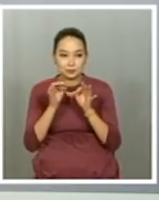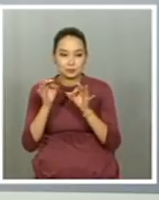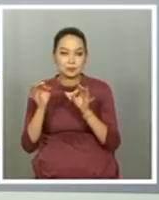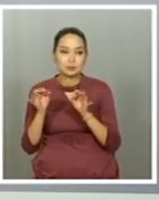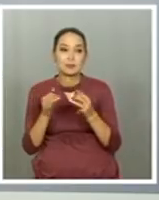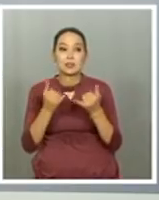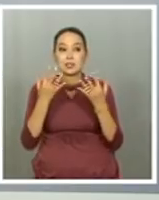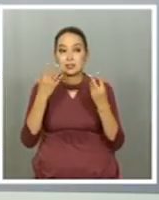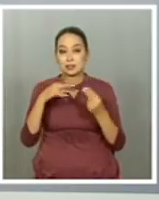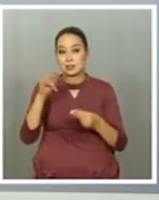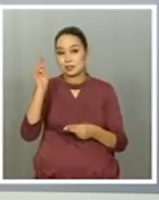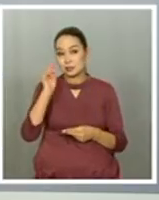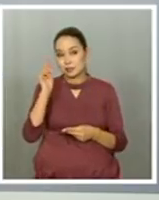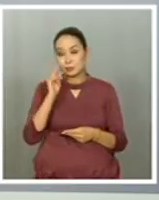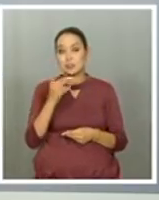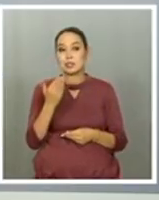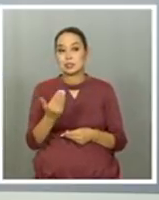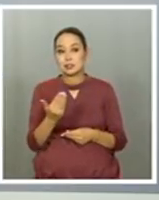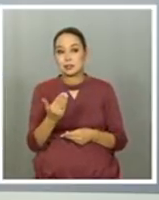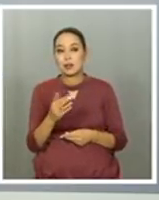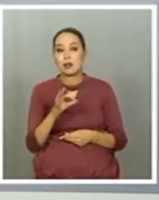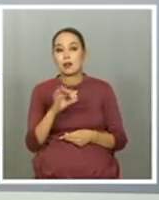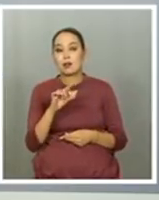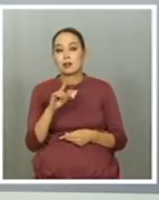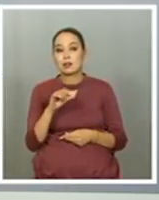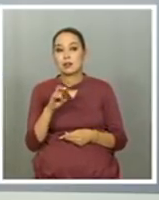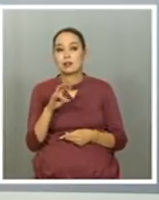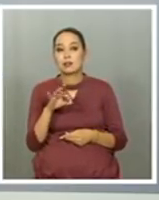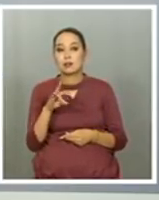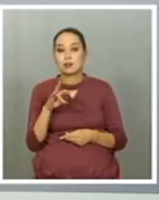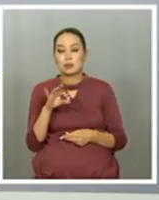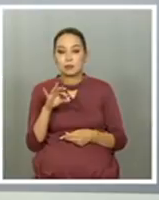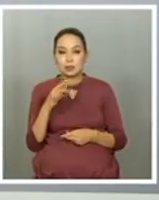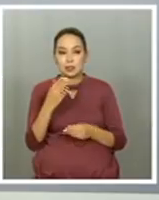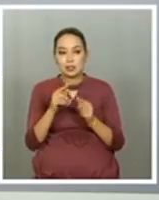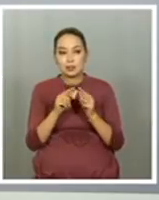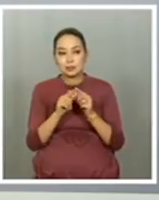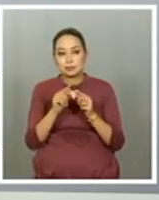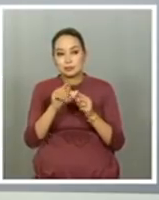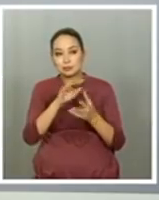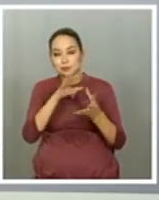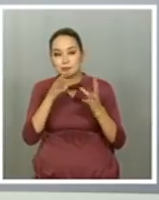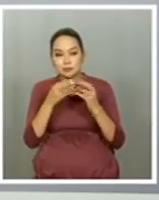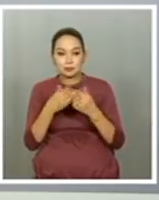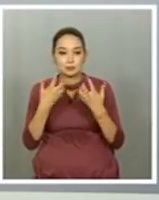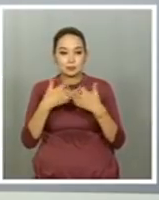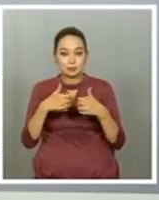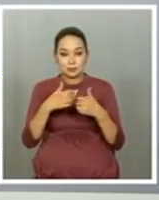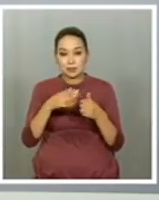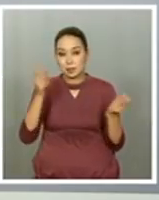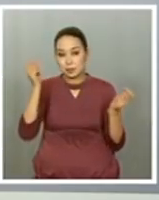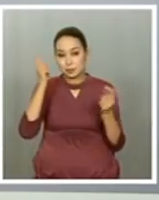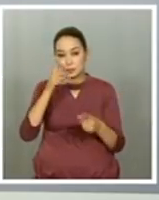Бүгінгі сабағымызда сіздер органеллалардың сызықтық ұлғайуын есептеуді білесіздер.